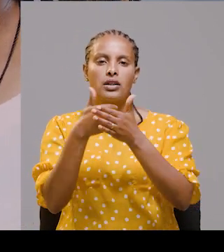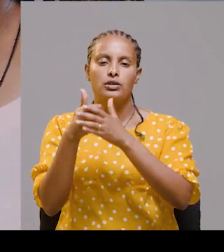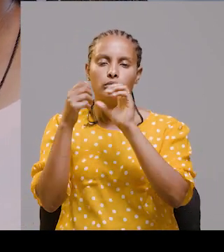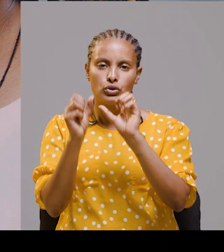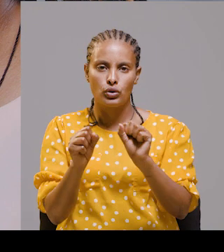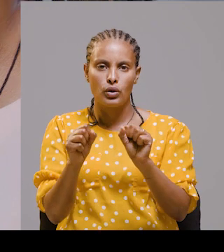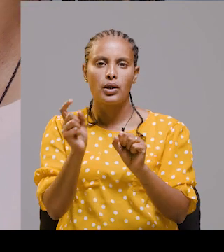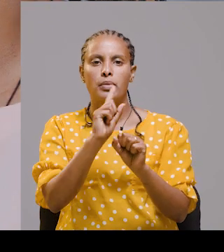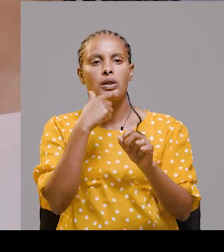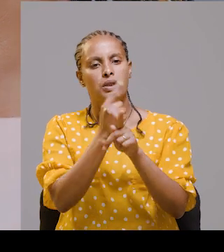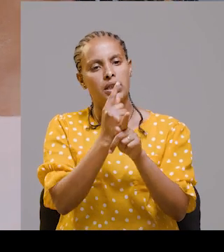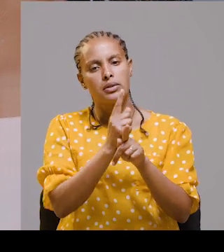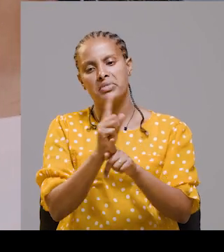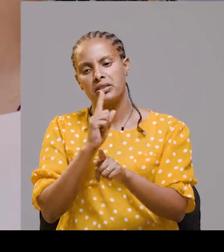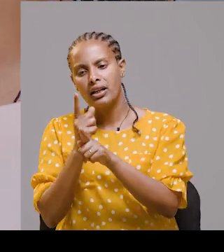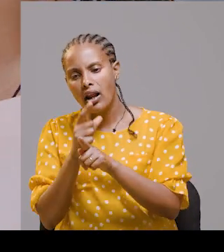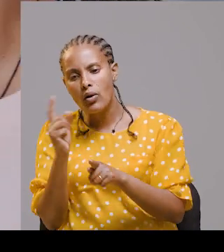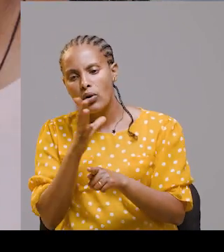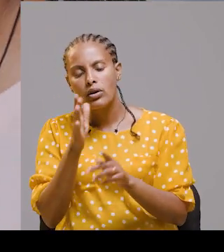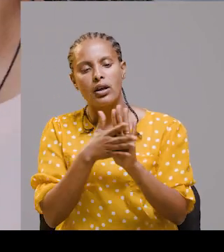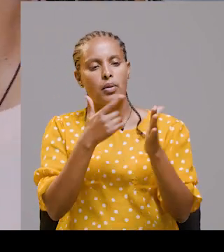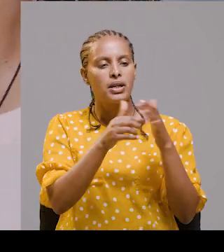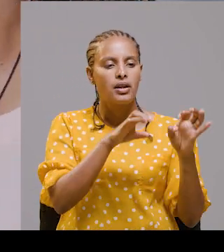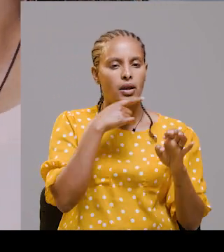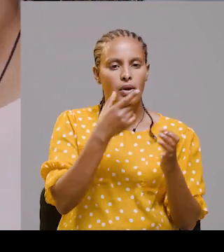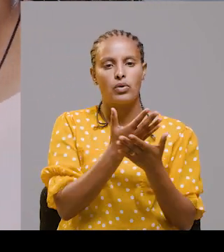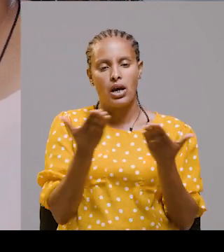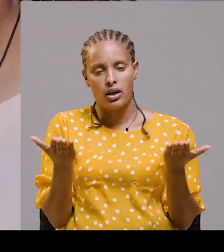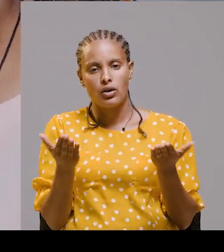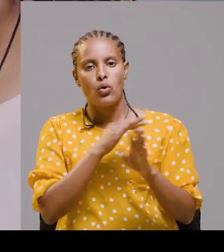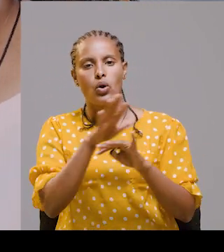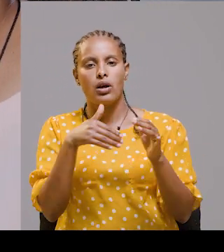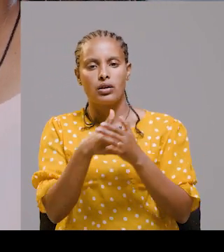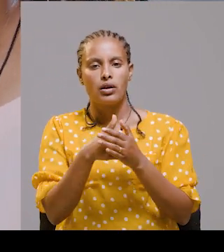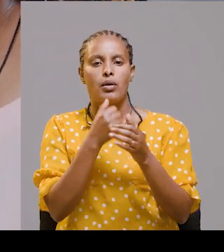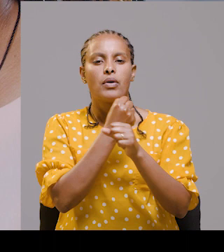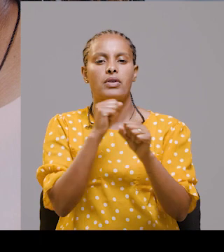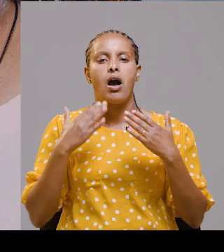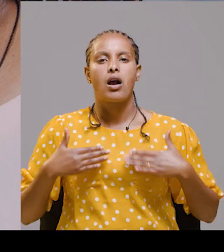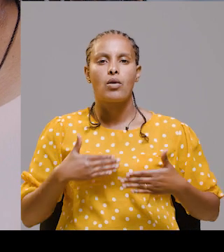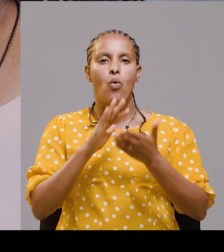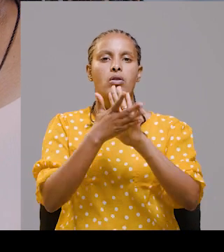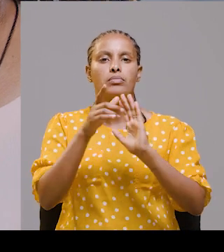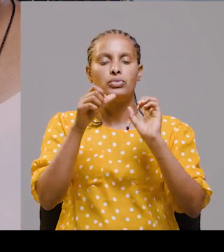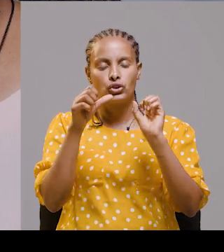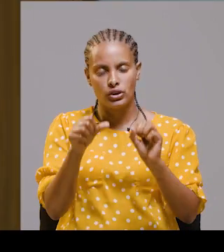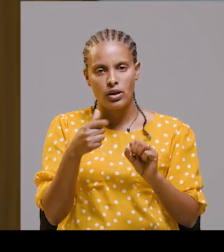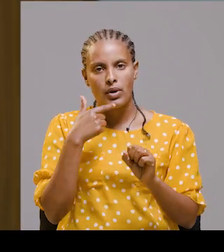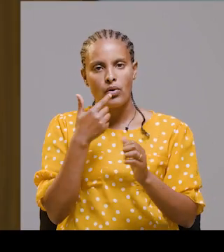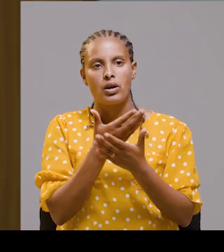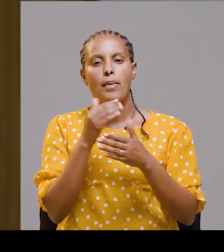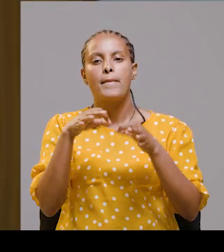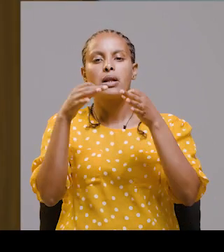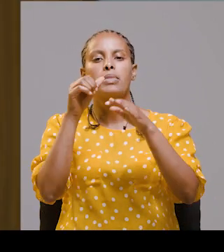ቢችሉ ምንድነው ትክክል ያልሆነው ይሄ ቢደረግ የሚሉትን ነገሮች ሁላችንም የመፍትሄ አካል መሆን ብንችል የሚለውን